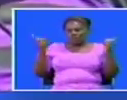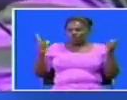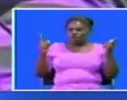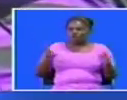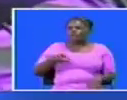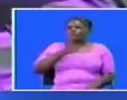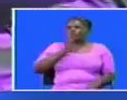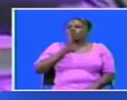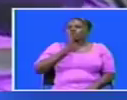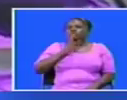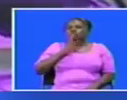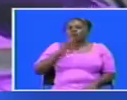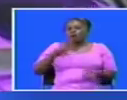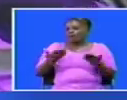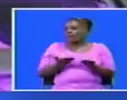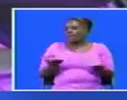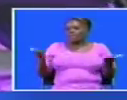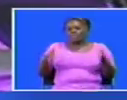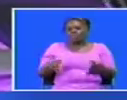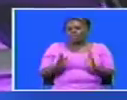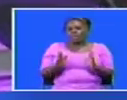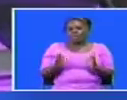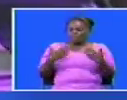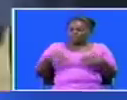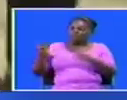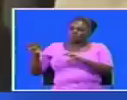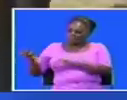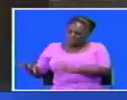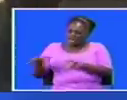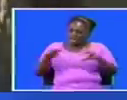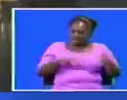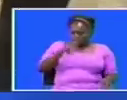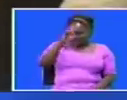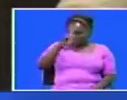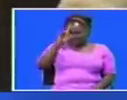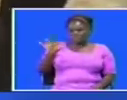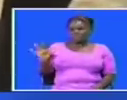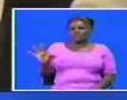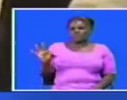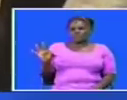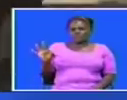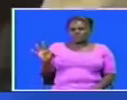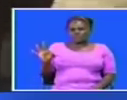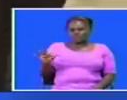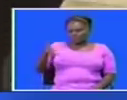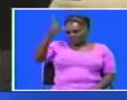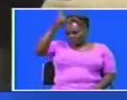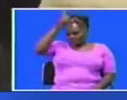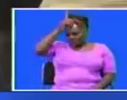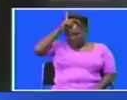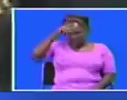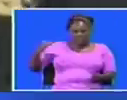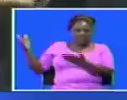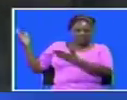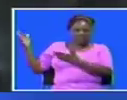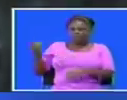water busers ama kwa njia yote, kwa sababu watu wameteseka hapa. Katika kijiji cha Chesamak, wakaazi